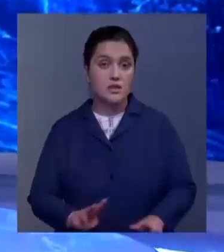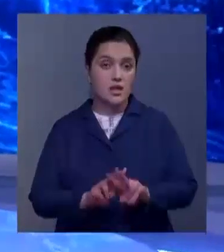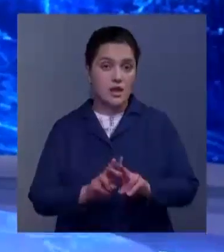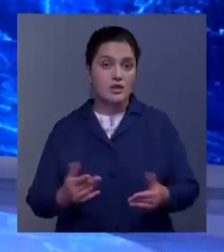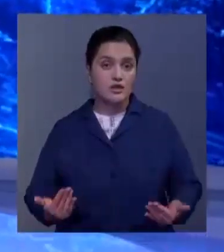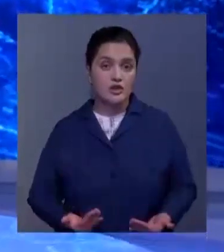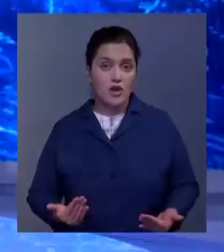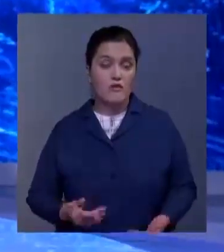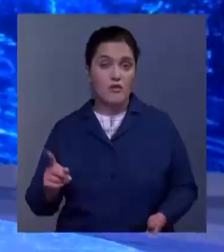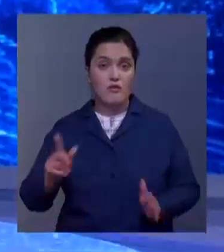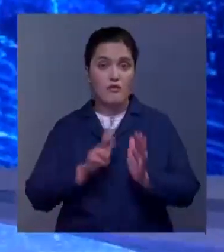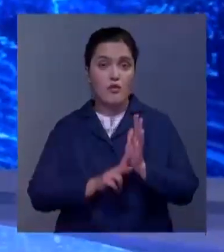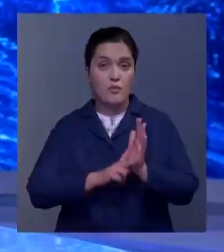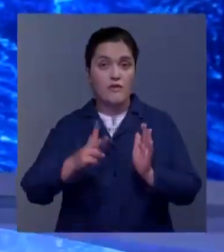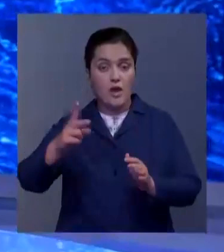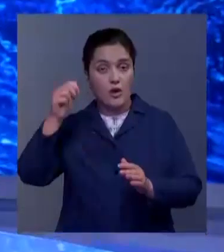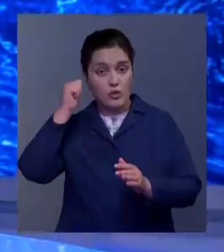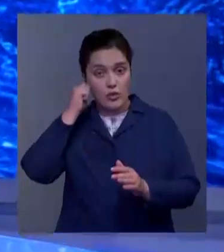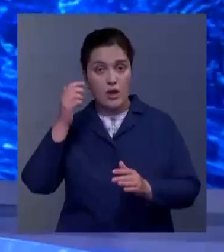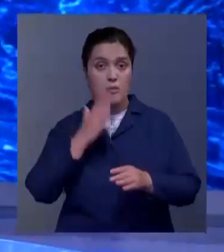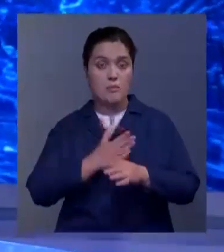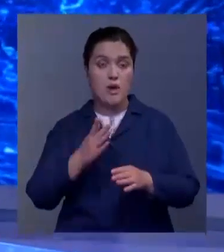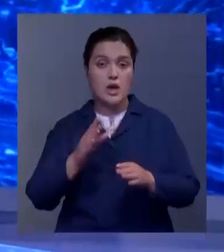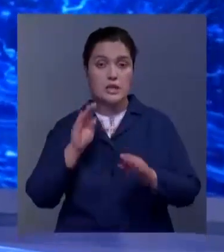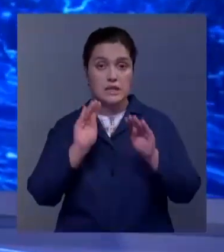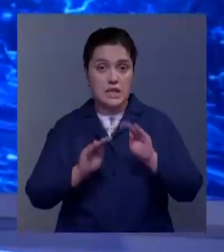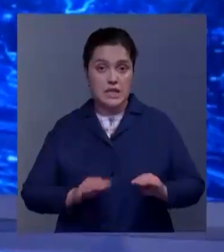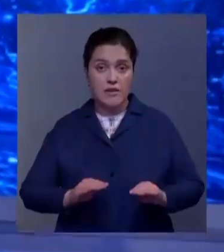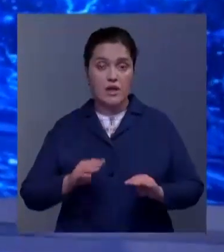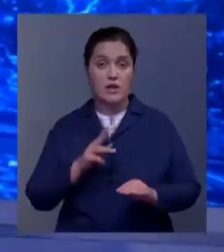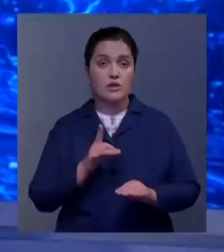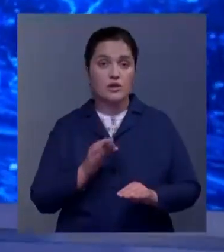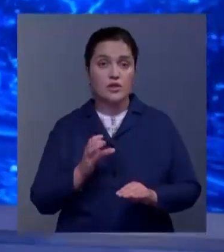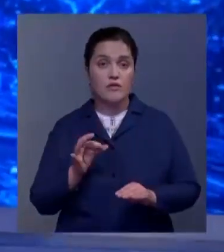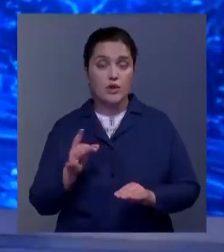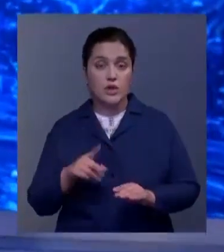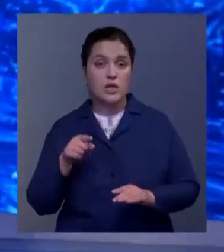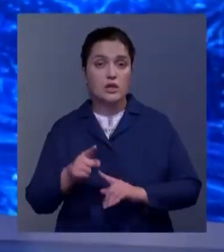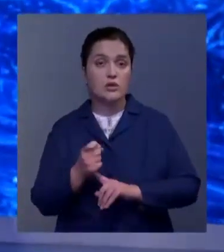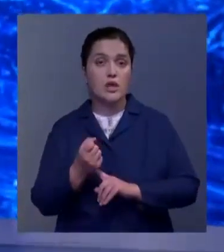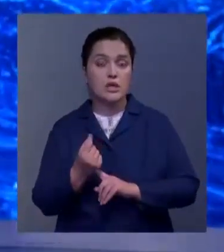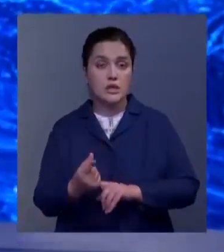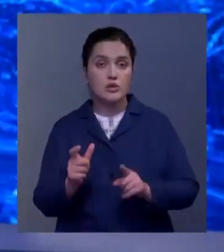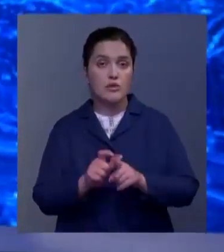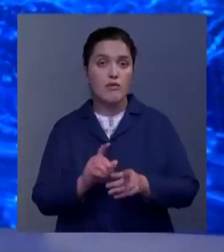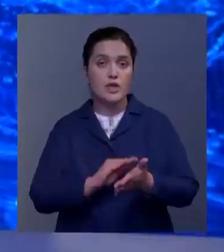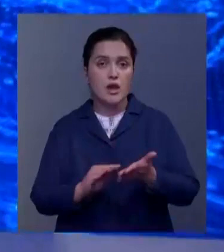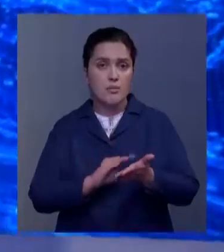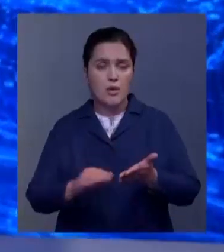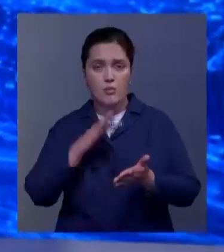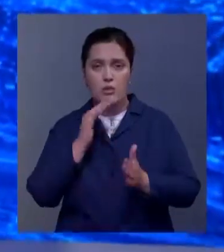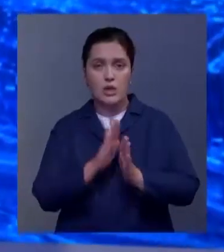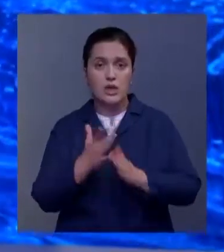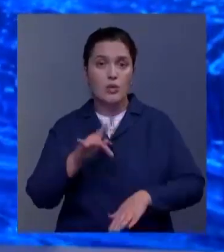Столичный житель в свои 82 года составил кроссворд из 1111 слов и написал больше 10 книг. О своем интеллектуальном